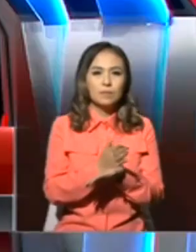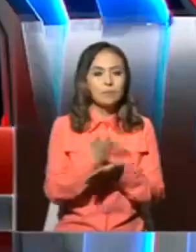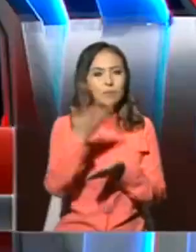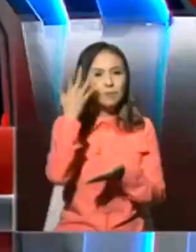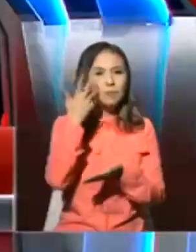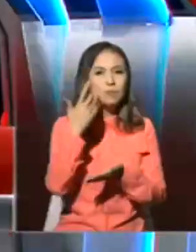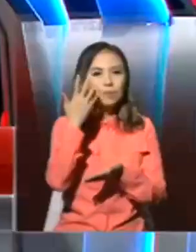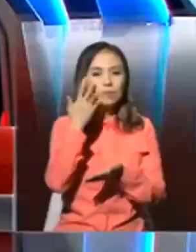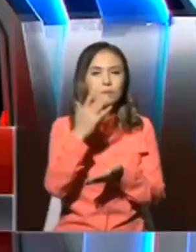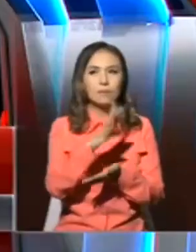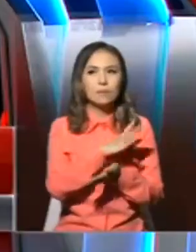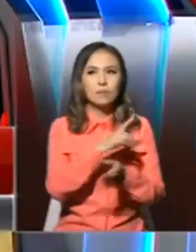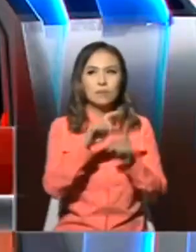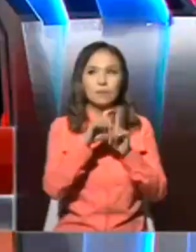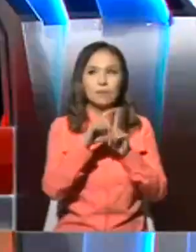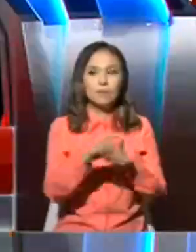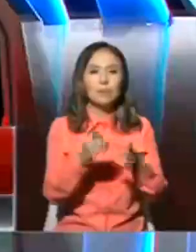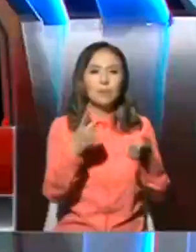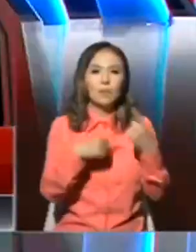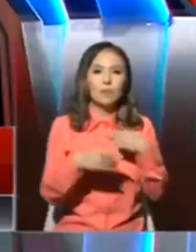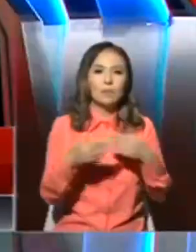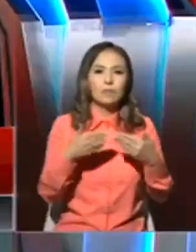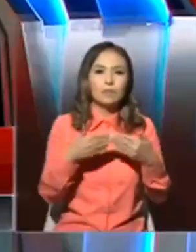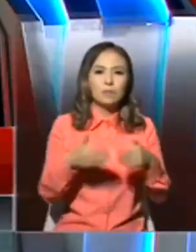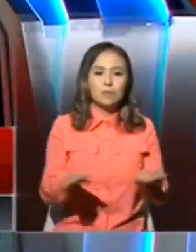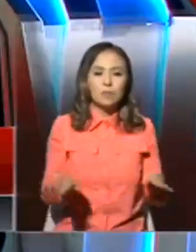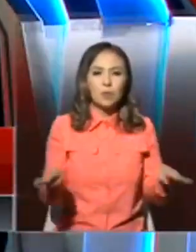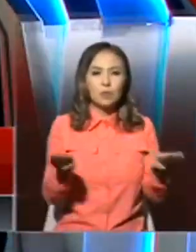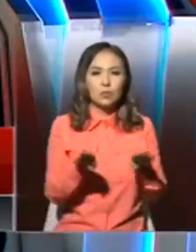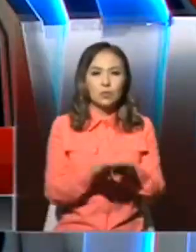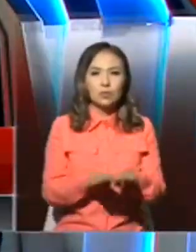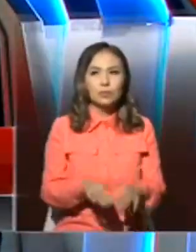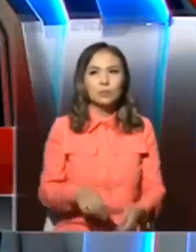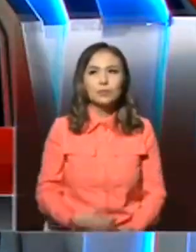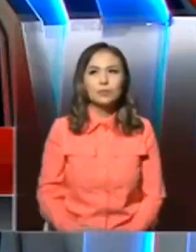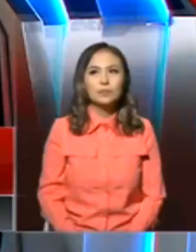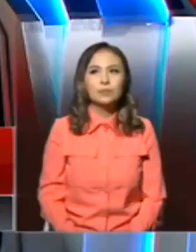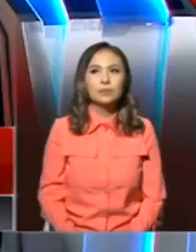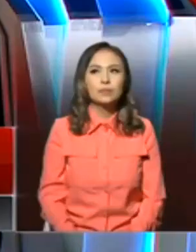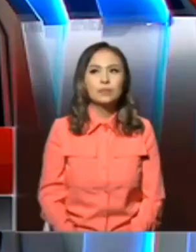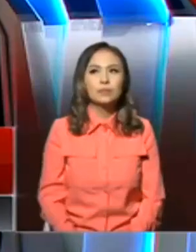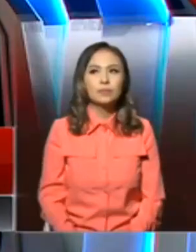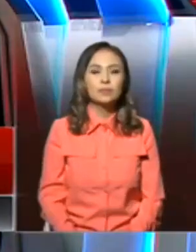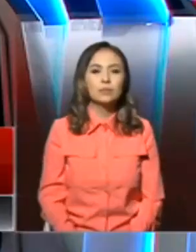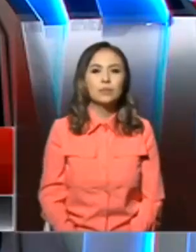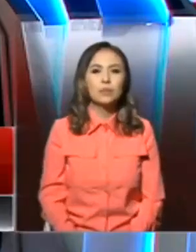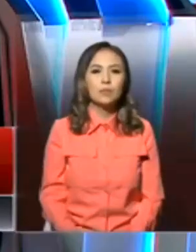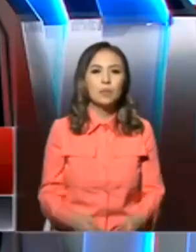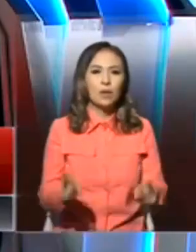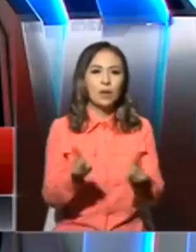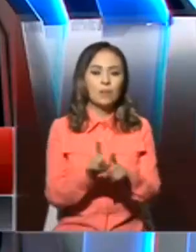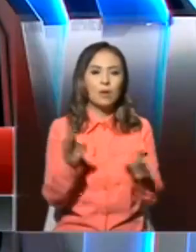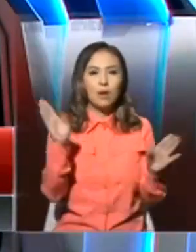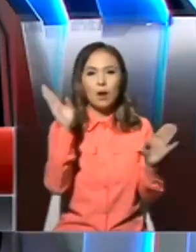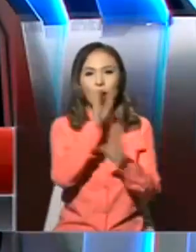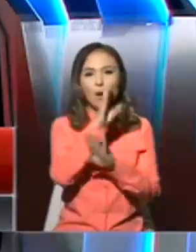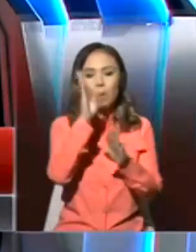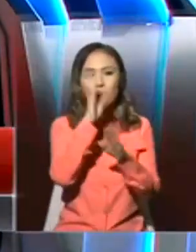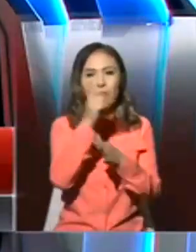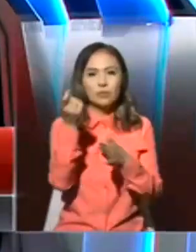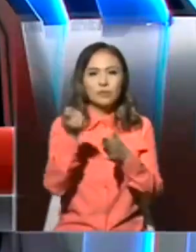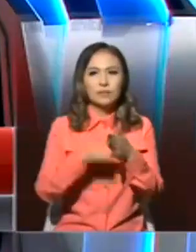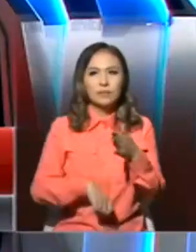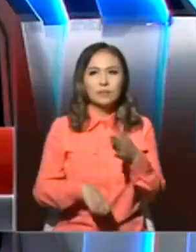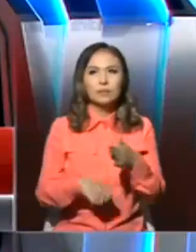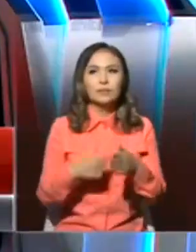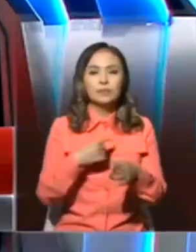сайт бір әріпін өзгеріп қайтадан ашып алады. Біз өзі жоқ жаумен күресіп жүрген жоқпыз ба? Жауап ретінде айтамын. Ауамен алып. Иә. Ол мен үш